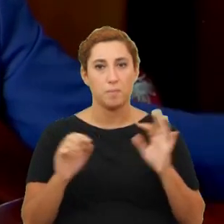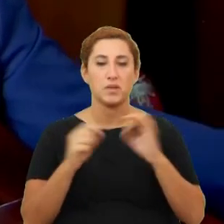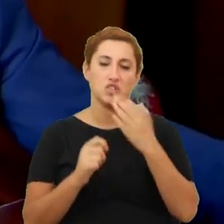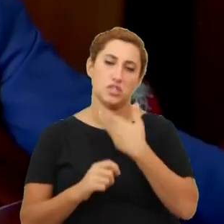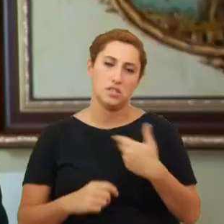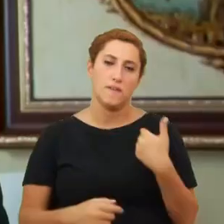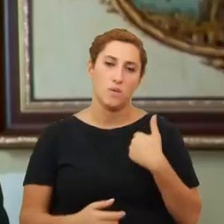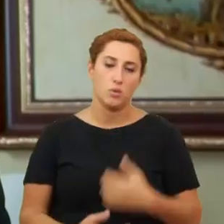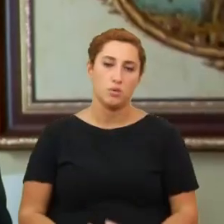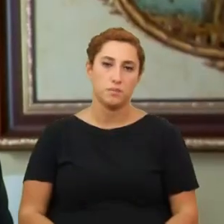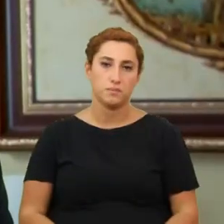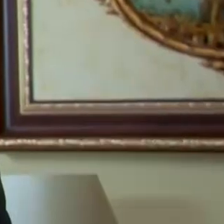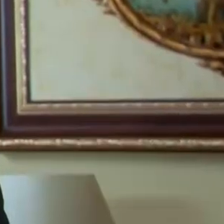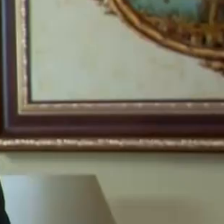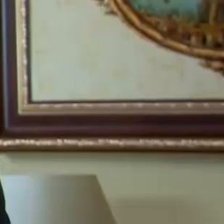Bricik'i seviyorum.